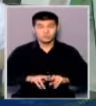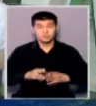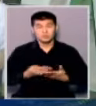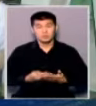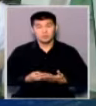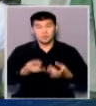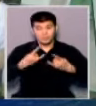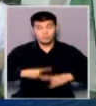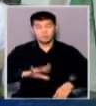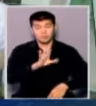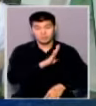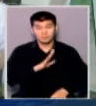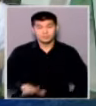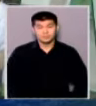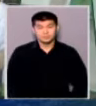босанды.